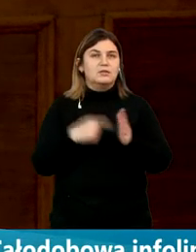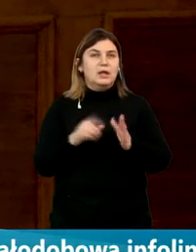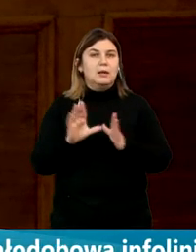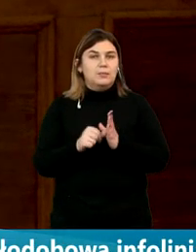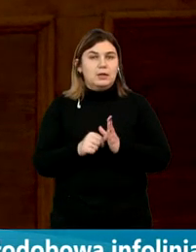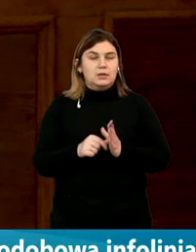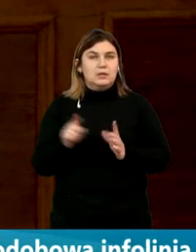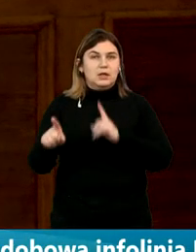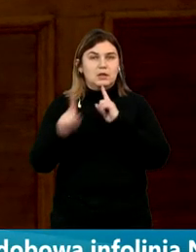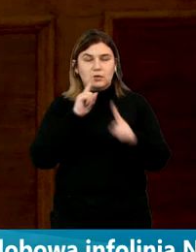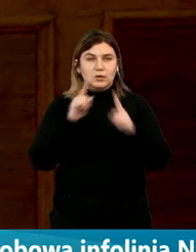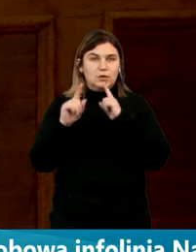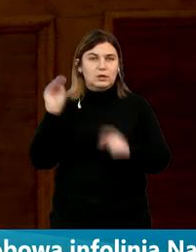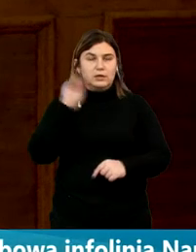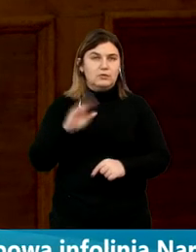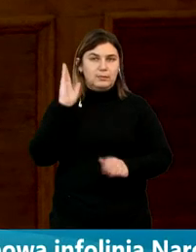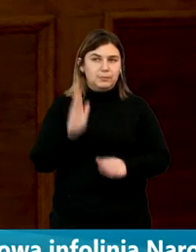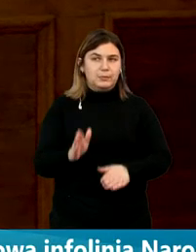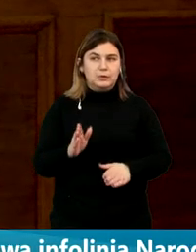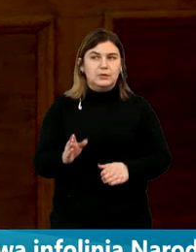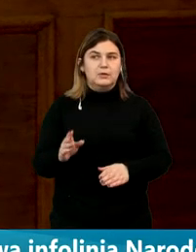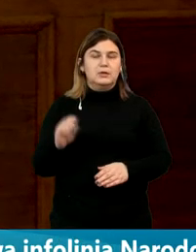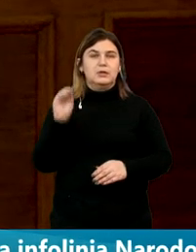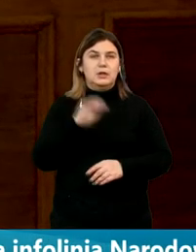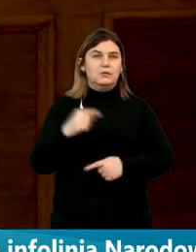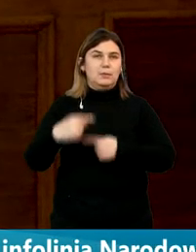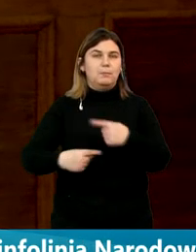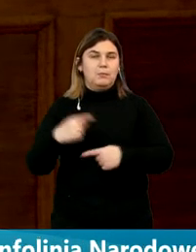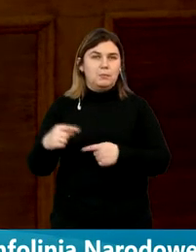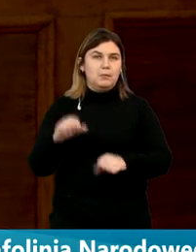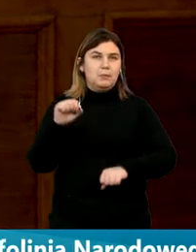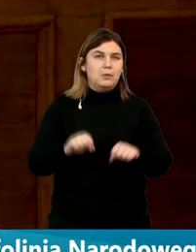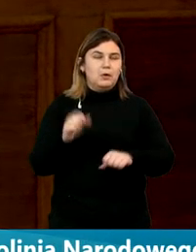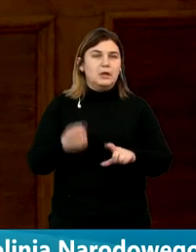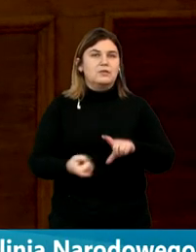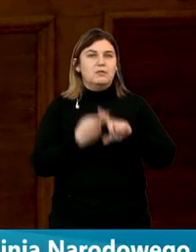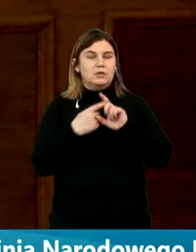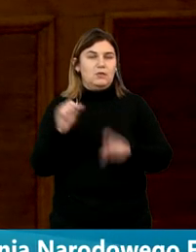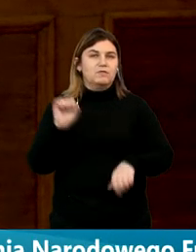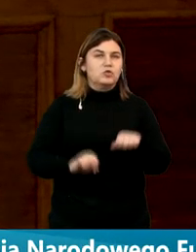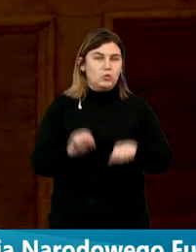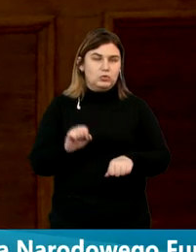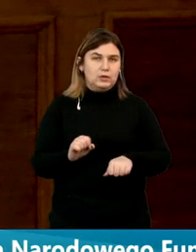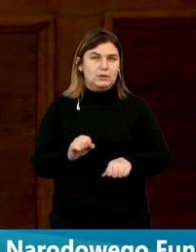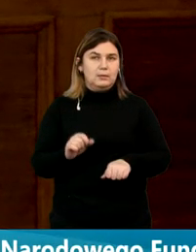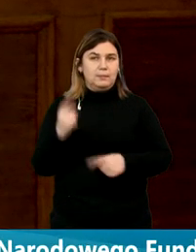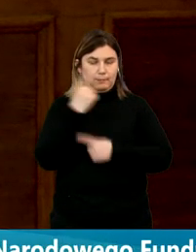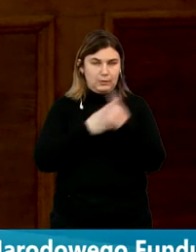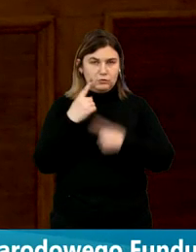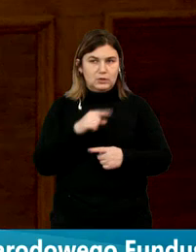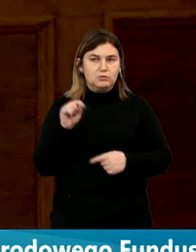te rozmowy pewnie będą jeszcze trwały, notabene jest jeszcze proces w tej sprawie zawieszony w sądzie, więc myślę, że niestety